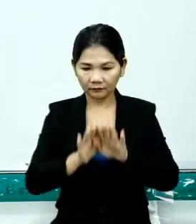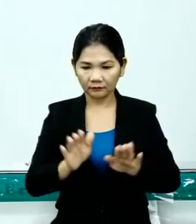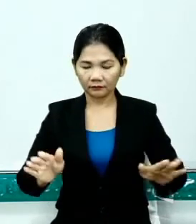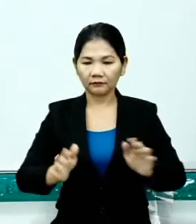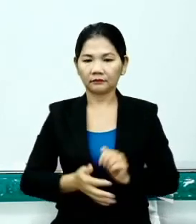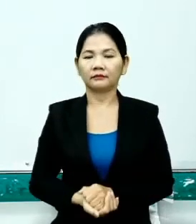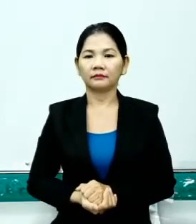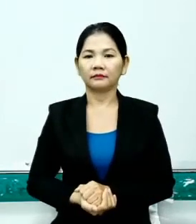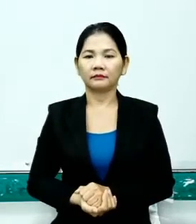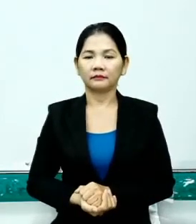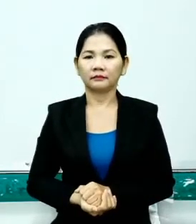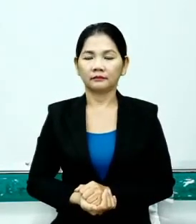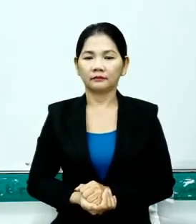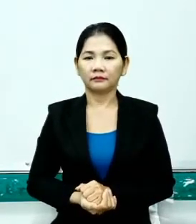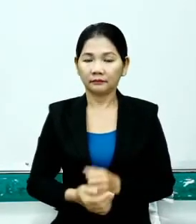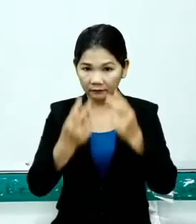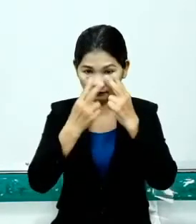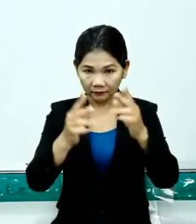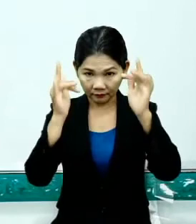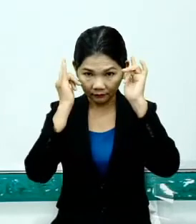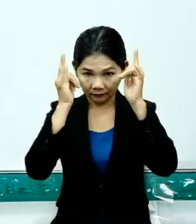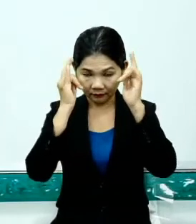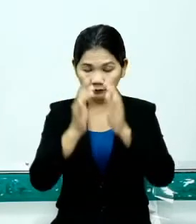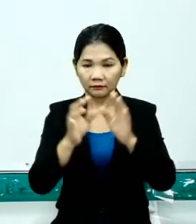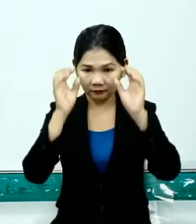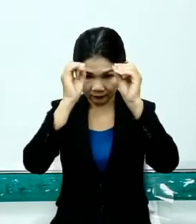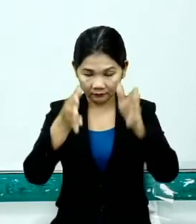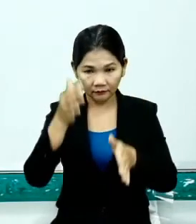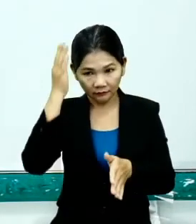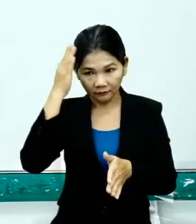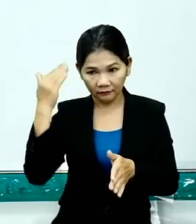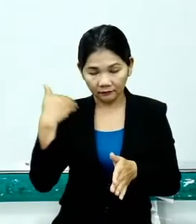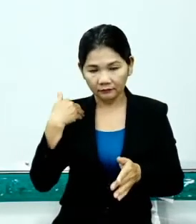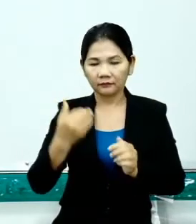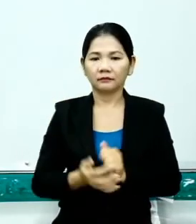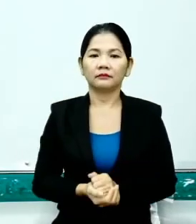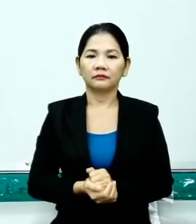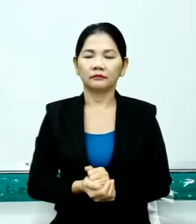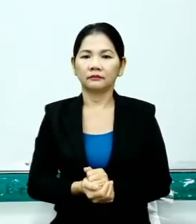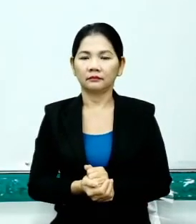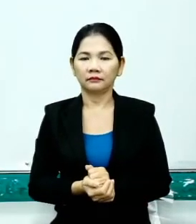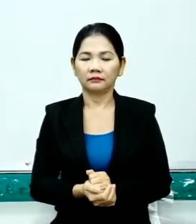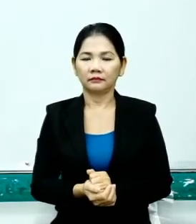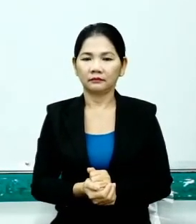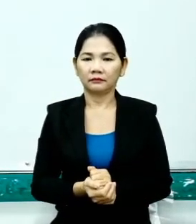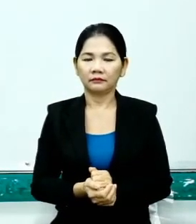nâng ạc nè. Chà, con ai tạm đáng ca bằng riêng rồi bỏ nè cử mà đoàn tiệt bán. Chà, tạm